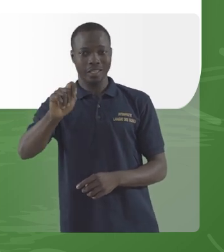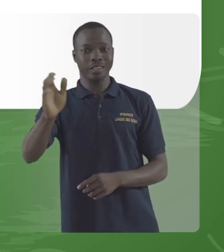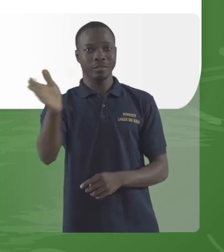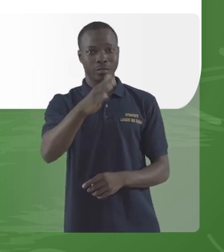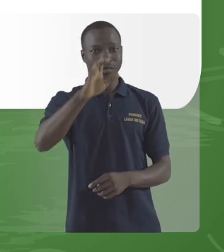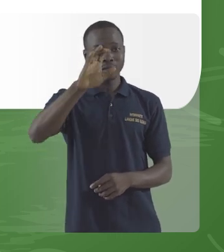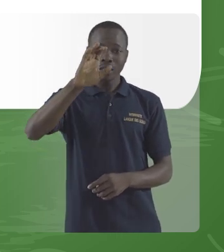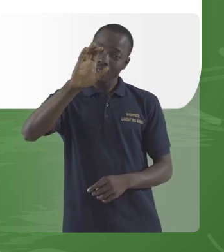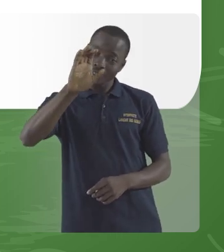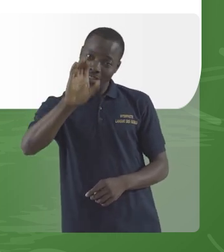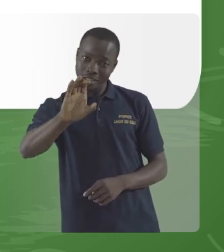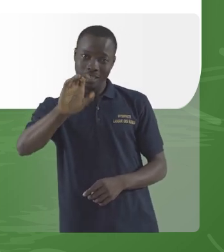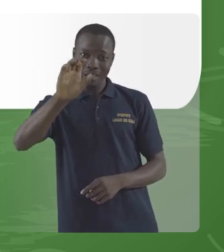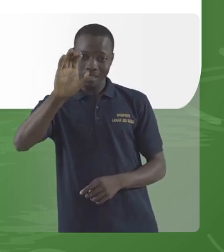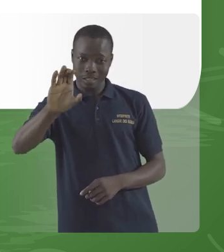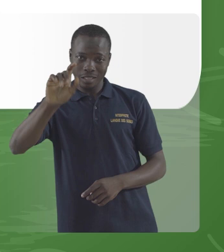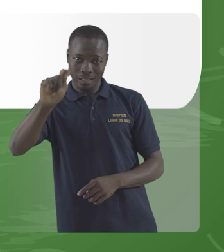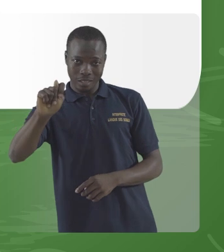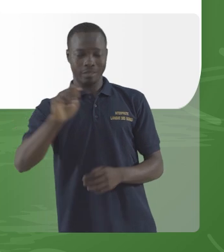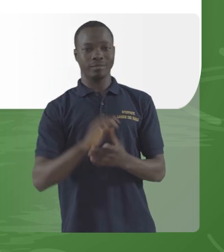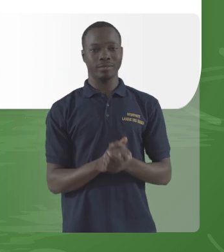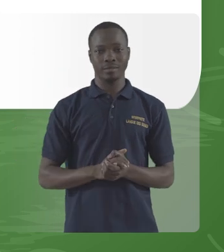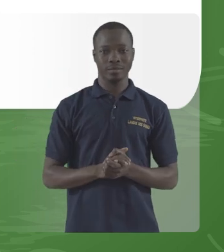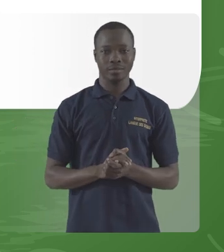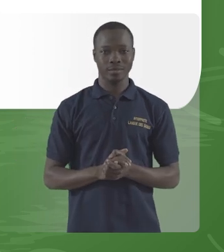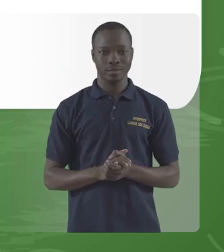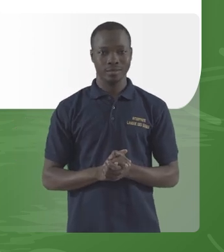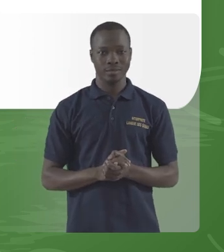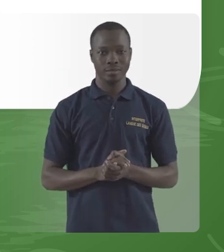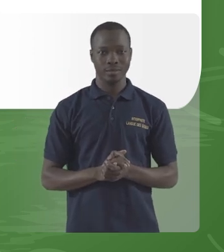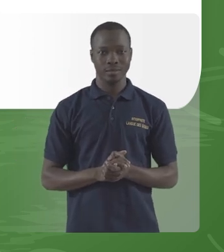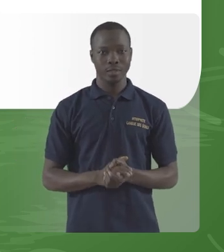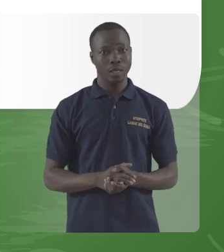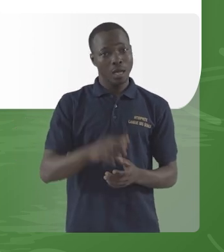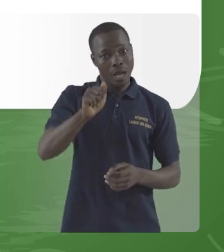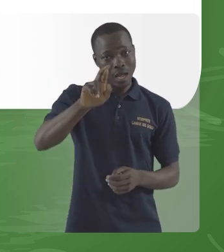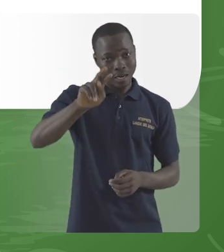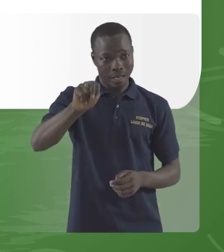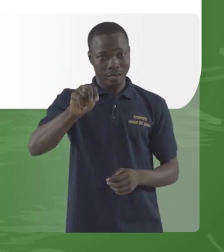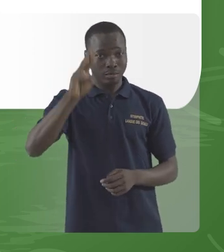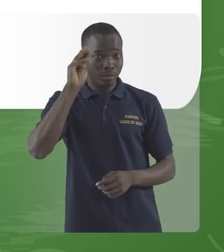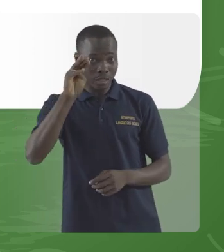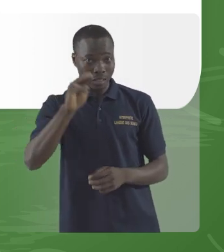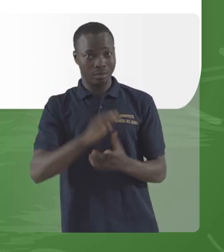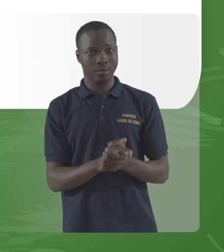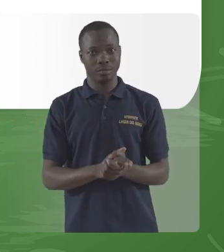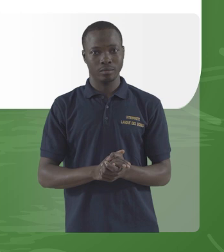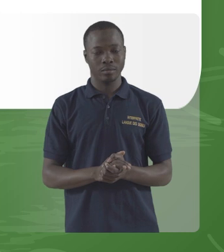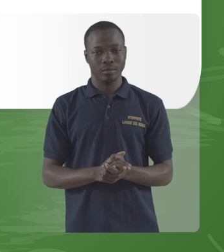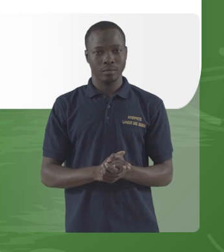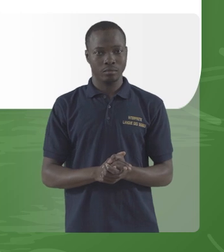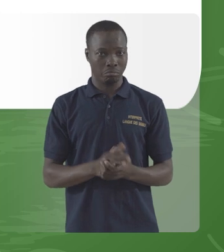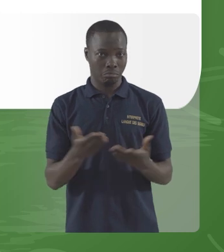TCT et enfin CCT. L'ARN messager, la séquence